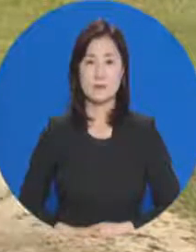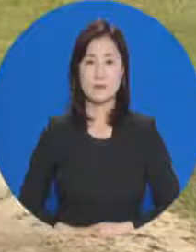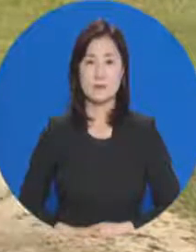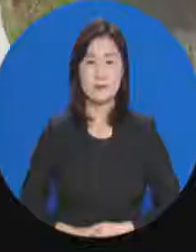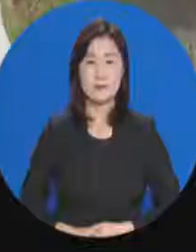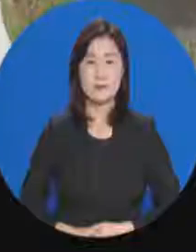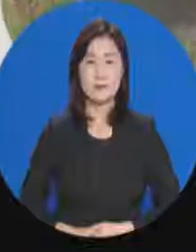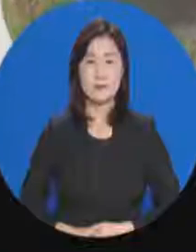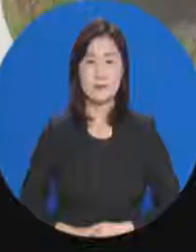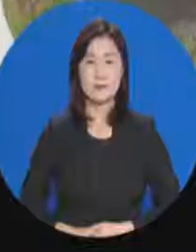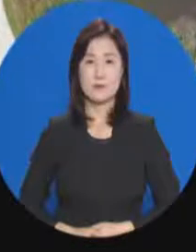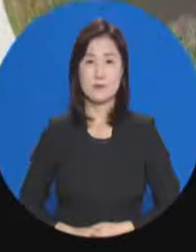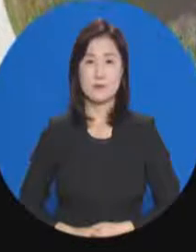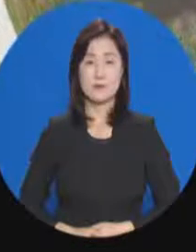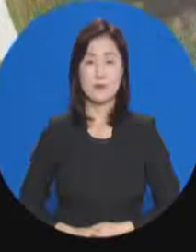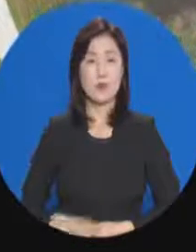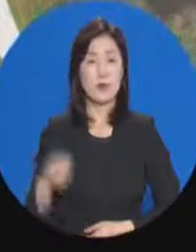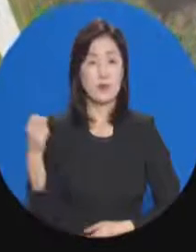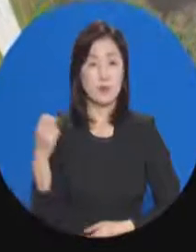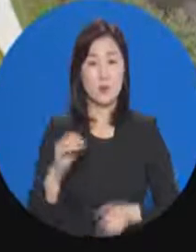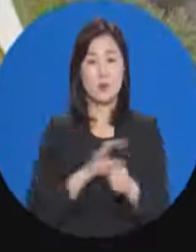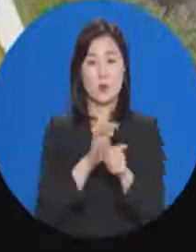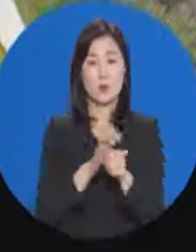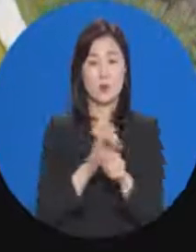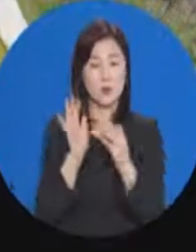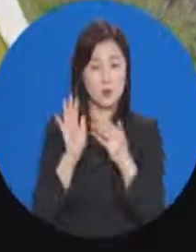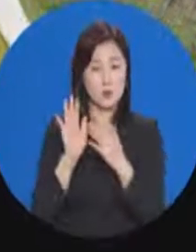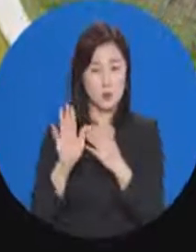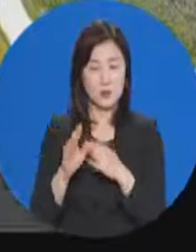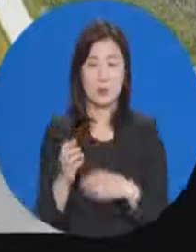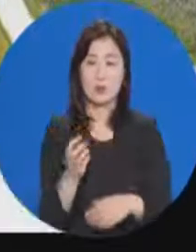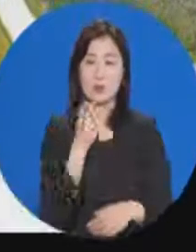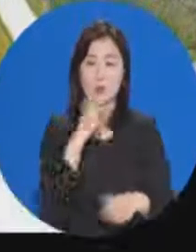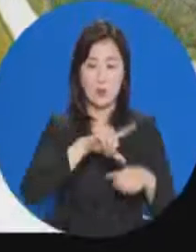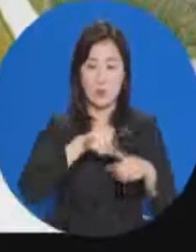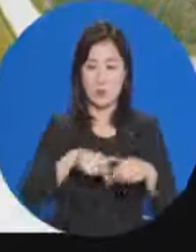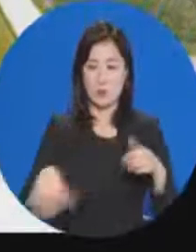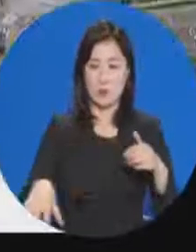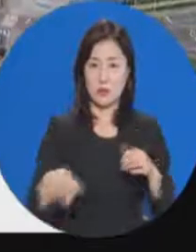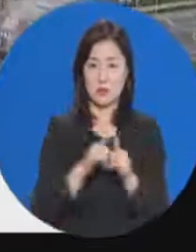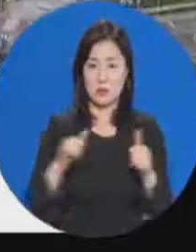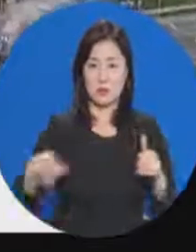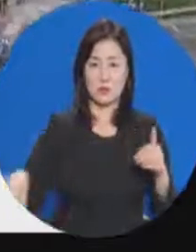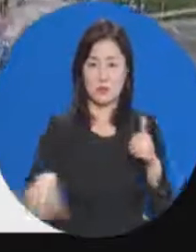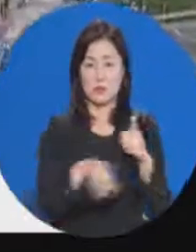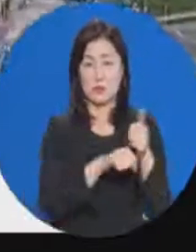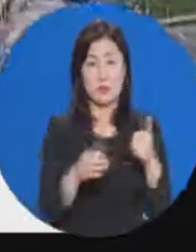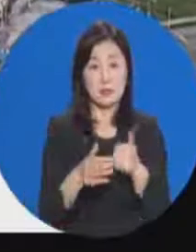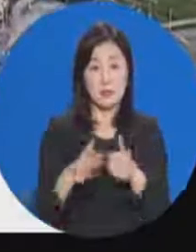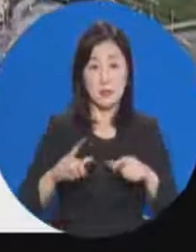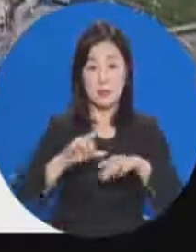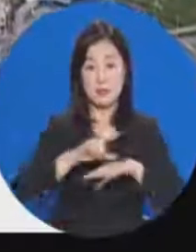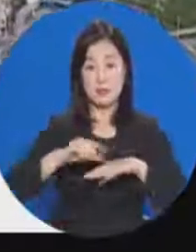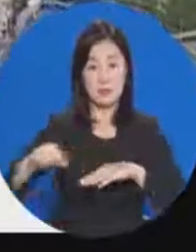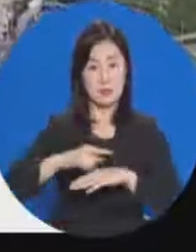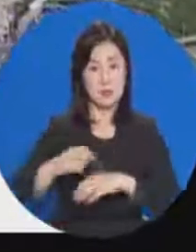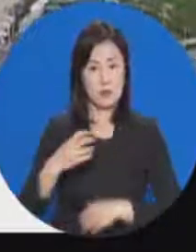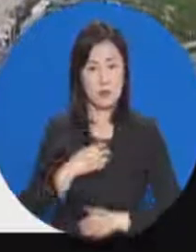낮추는 어떤 그런. 더군다나 코로나19 이후 수도권 인구 유입이 증가하면서 지방 소멸 위험이 가속화되고